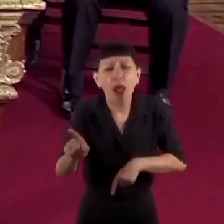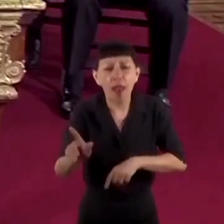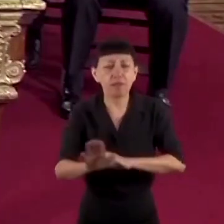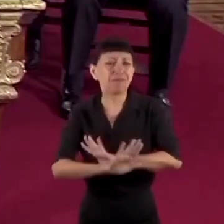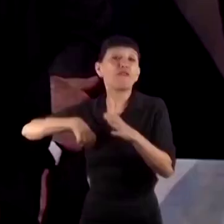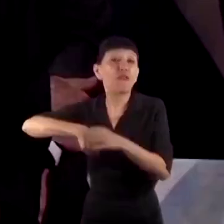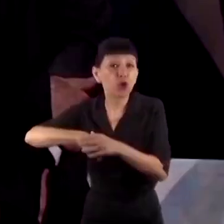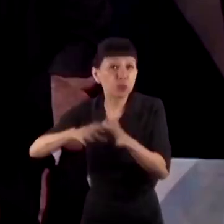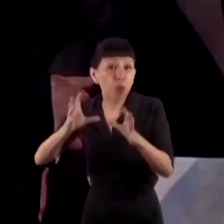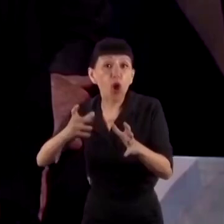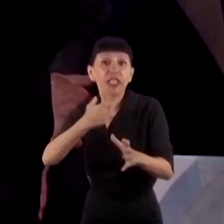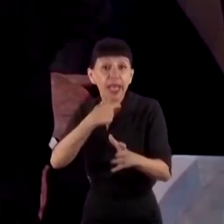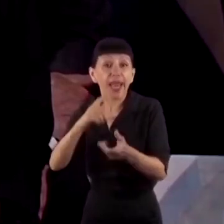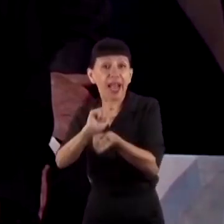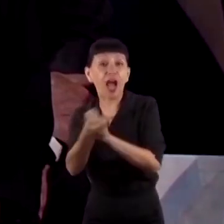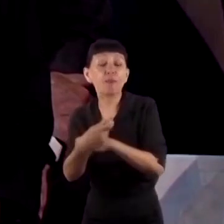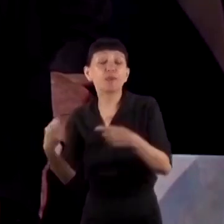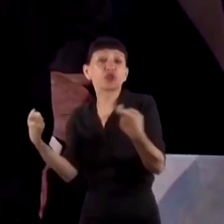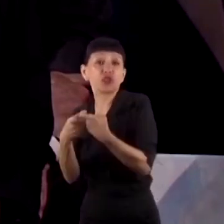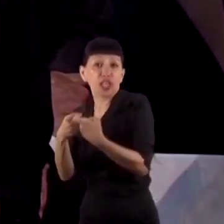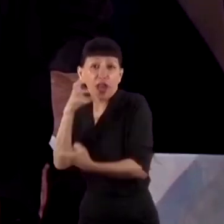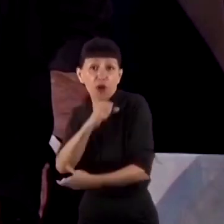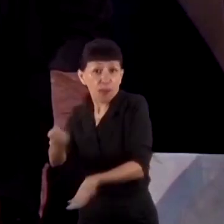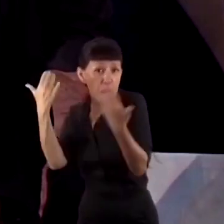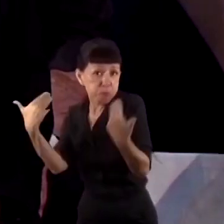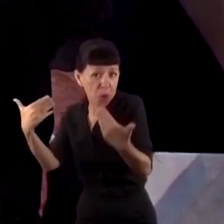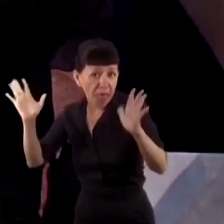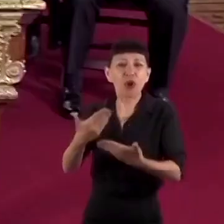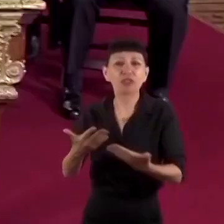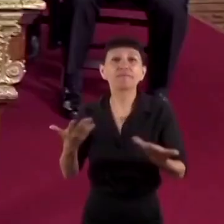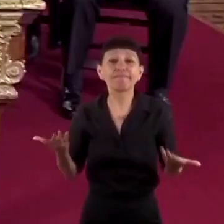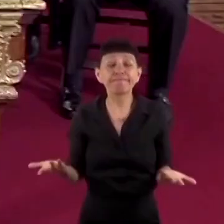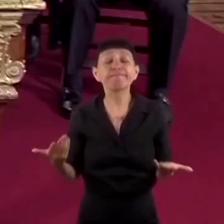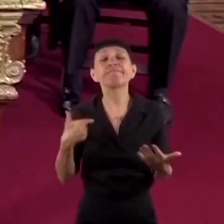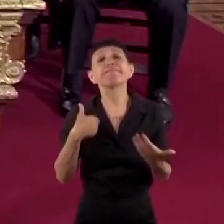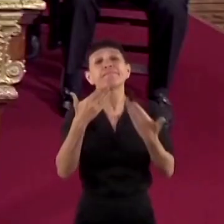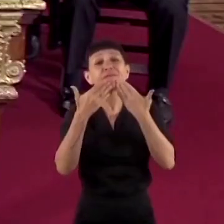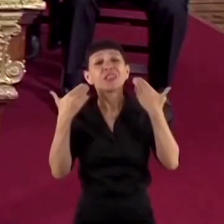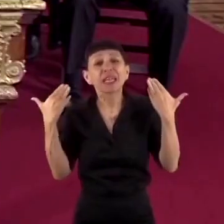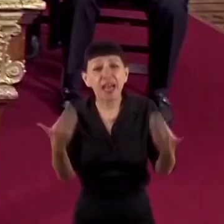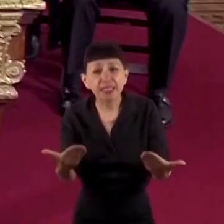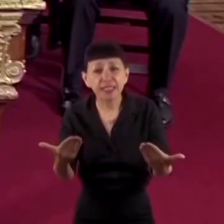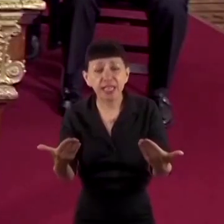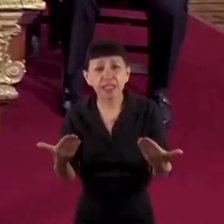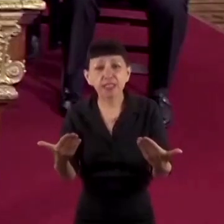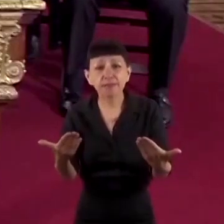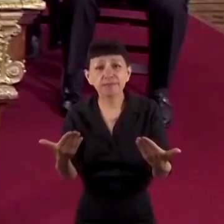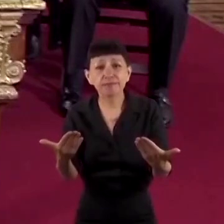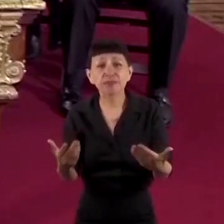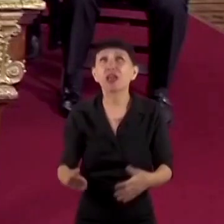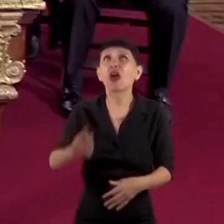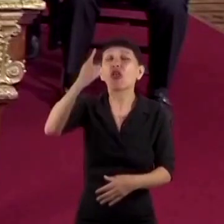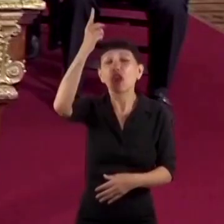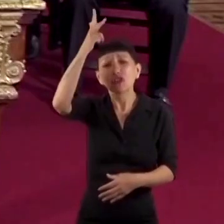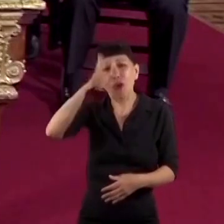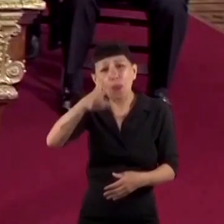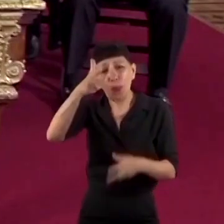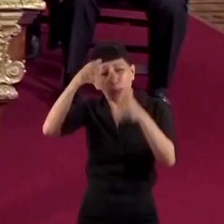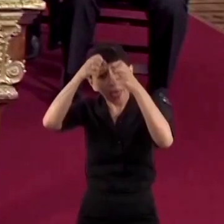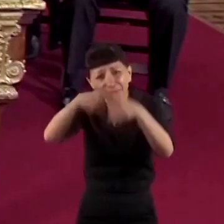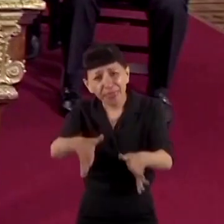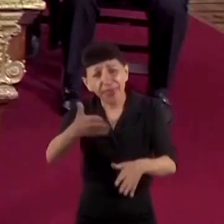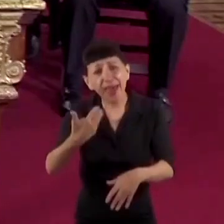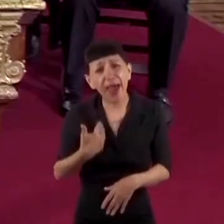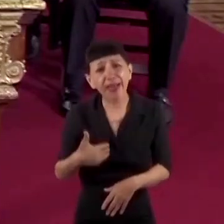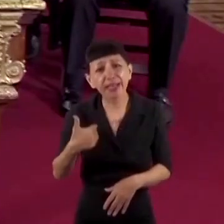Dekret unterzeichnet, das Exportbeschränkungen aufheben und Vorschriften lockern soll. Dies sei nur der erste Schritt,